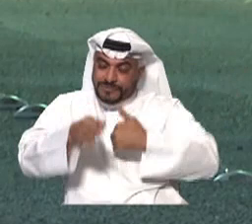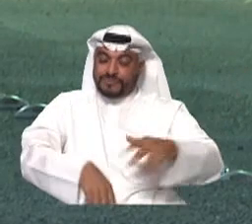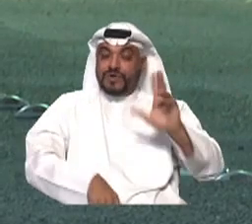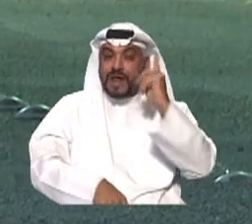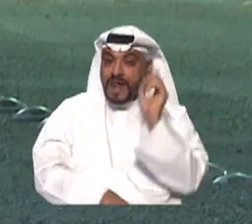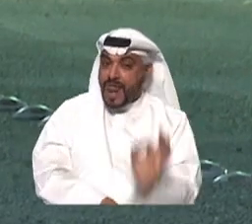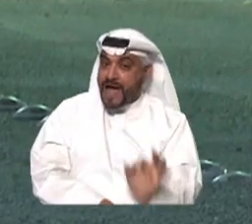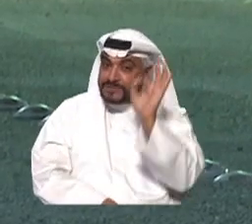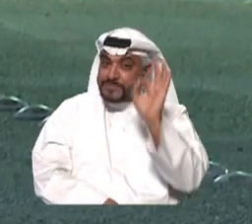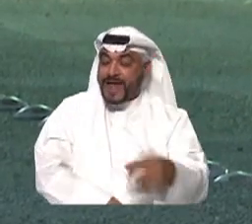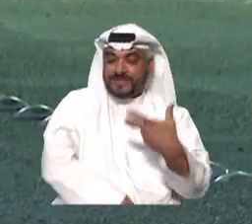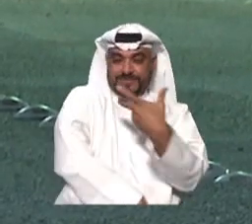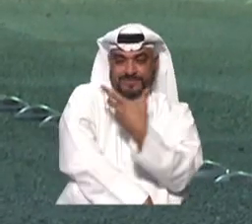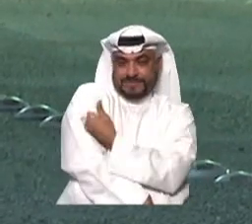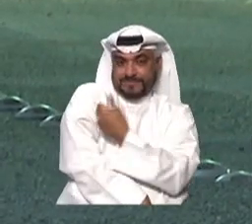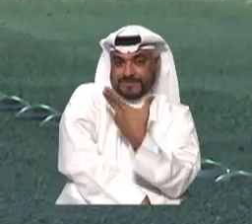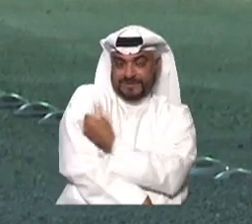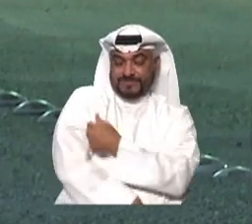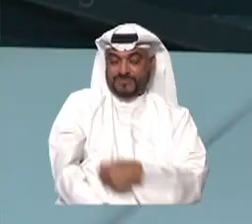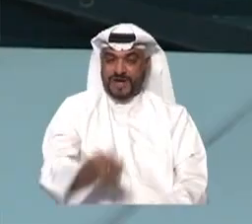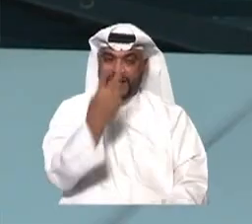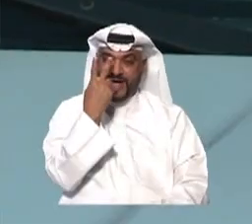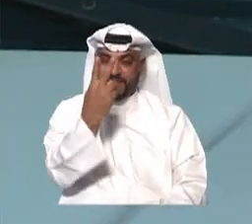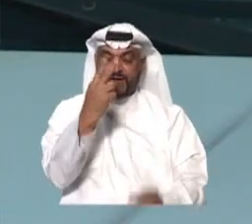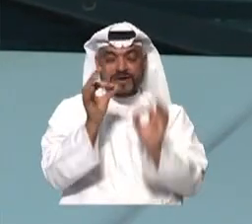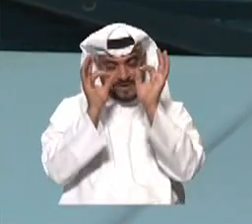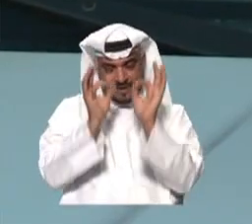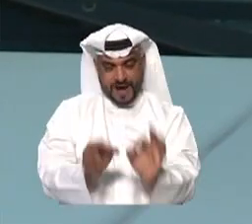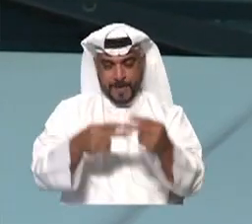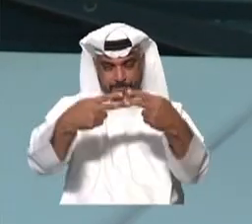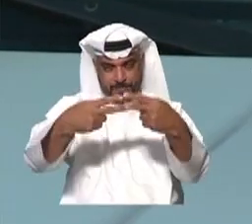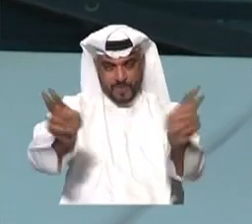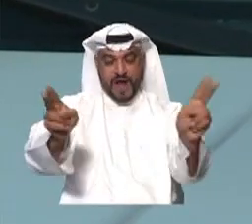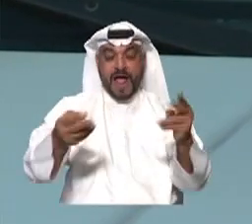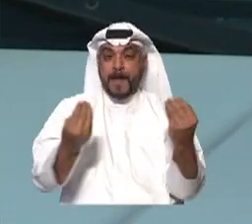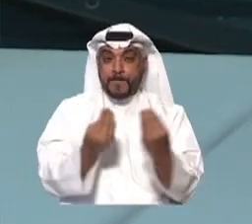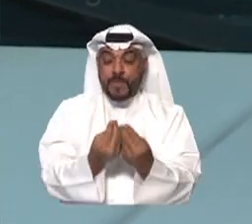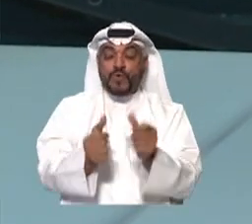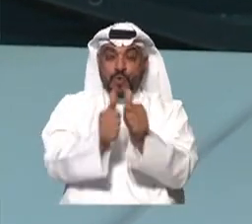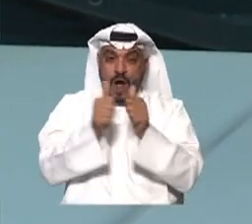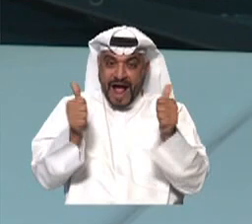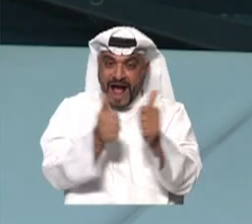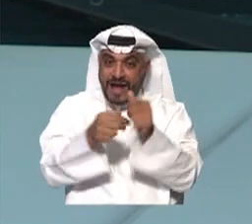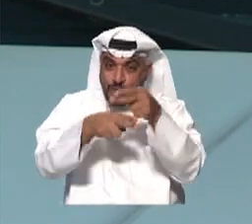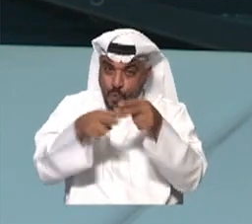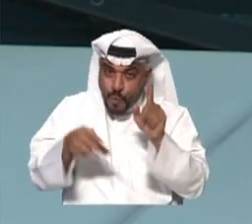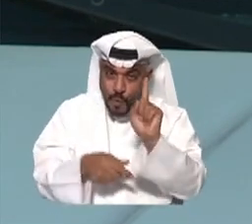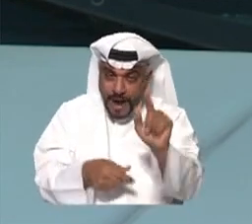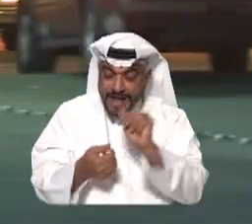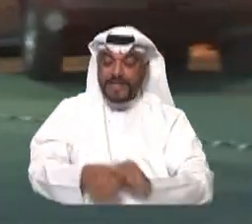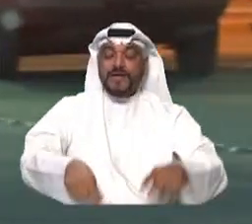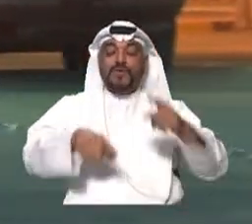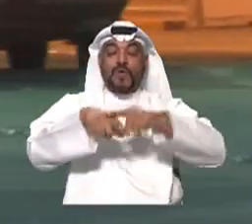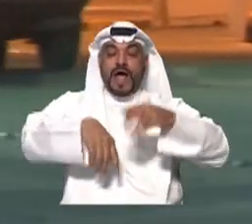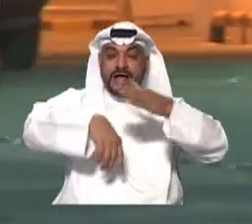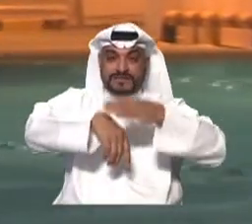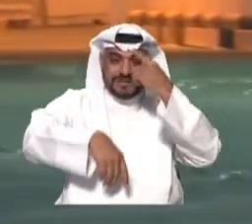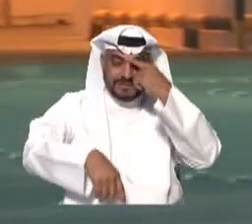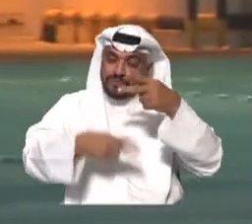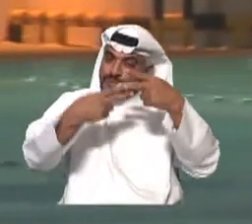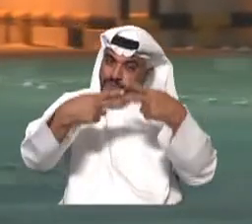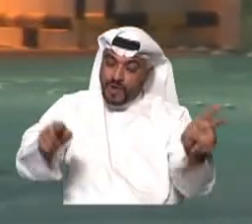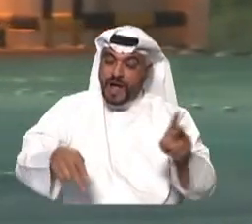المضاد لفيروس كورونا المعتمد لدى دولة الكويت، حيث أعلنت وزارة الداخلية عن أوقات